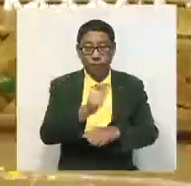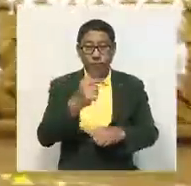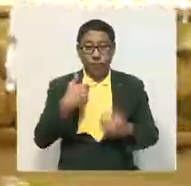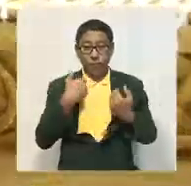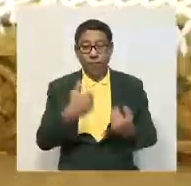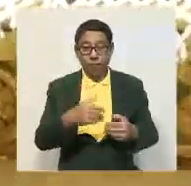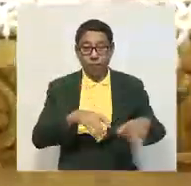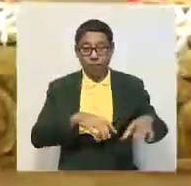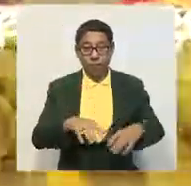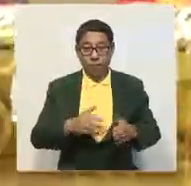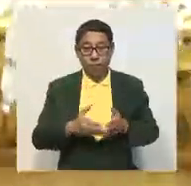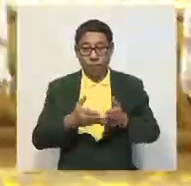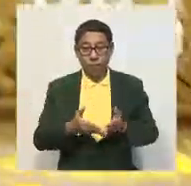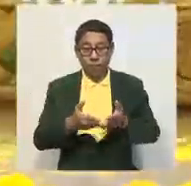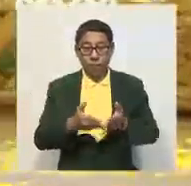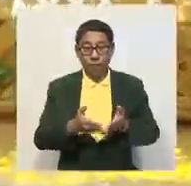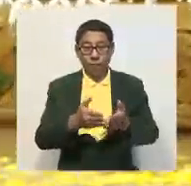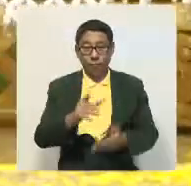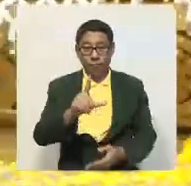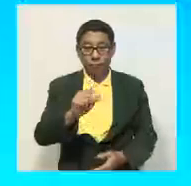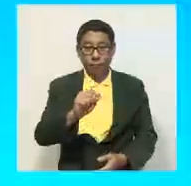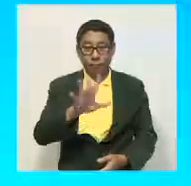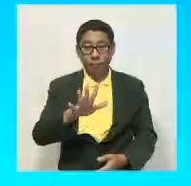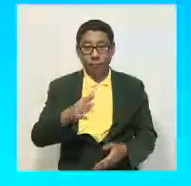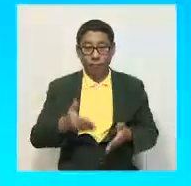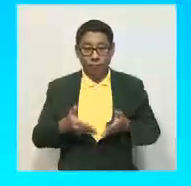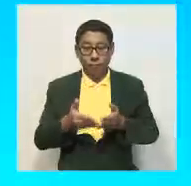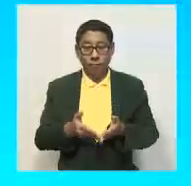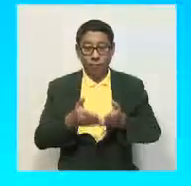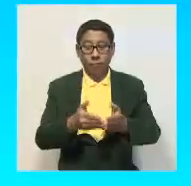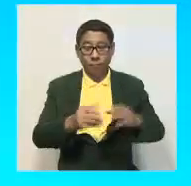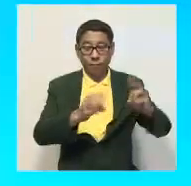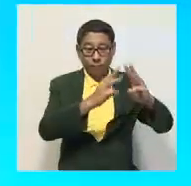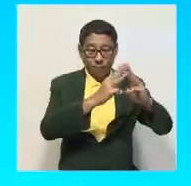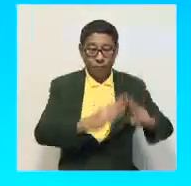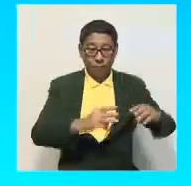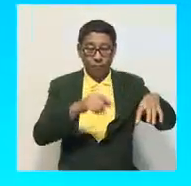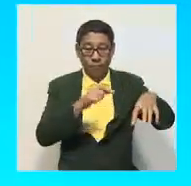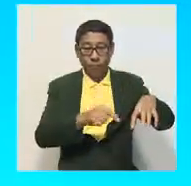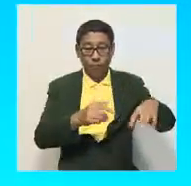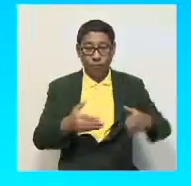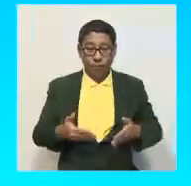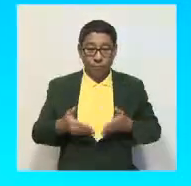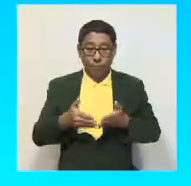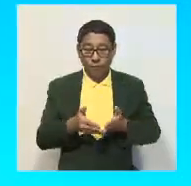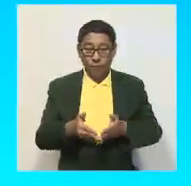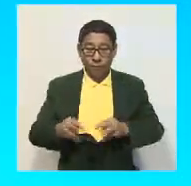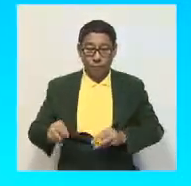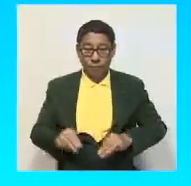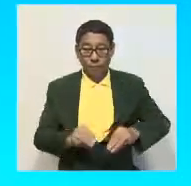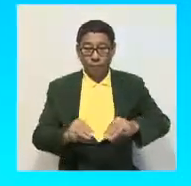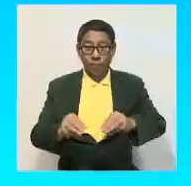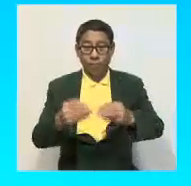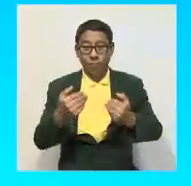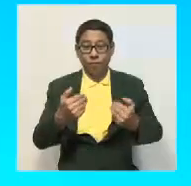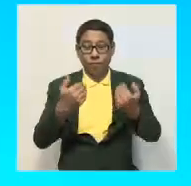ยมีการจัดริ้วขบวนแห่ทางเรือจำนวน25ลำจากวัดไตรภูมิล่องมาตามแม่น้ำป่าสัก